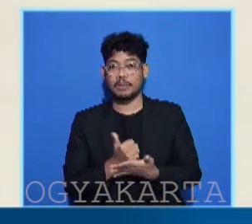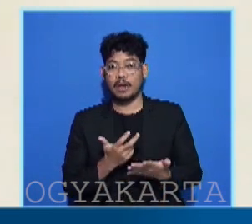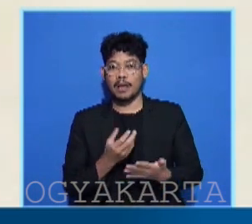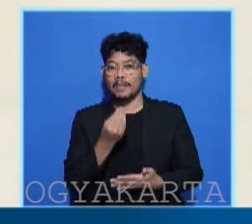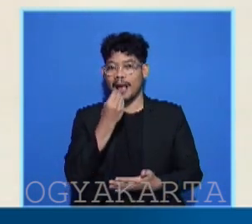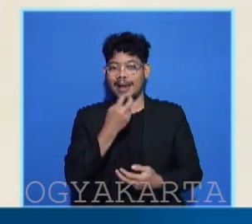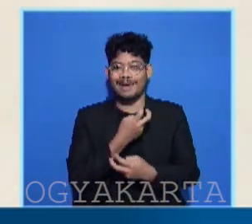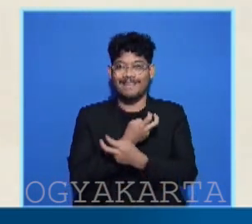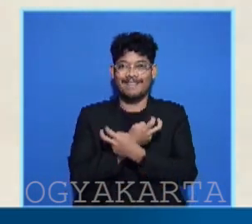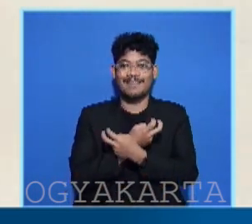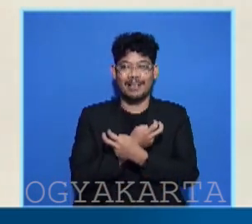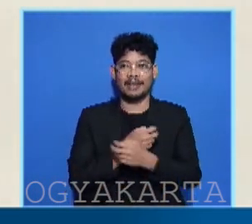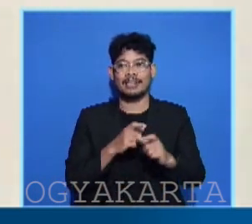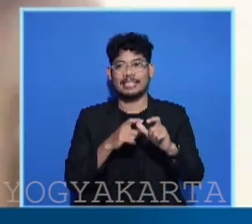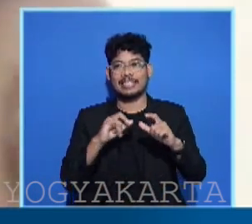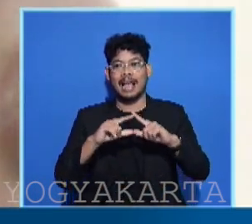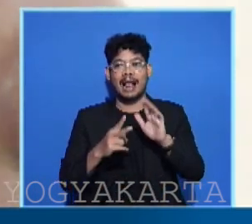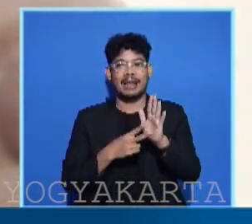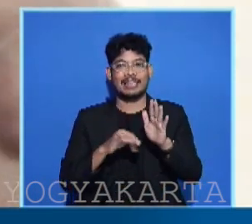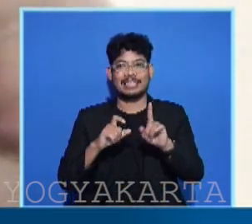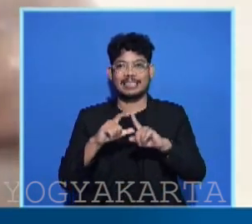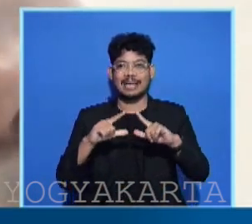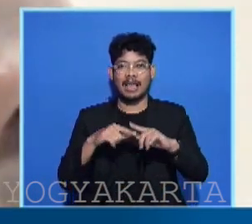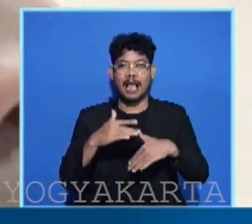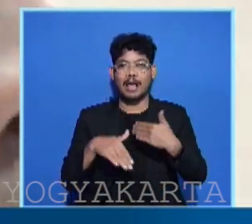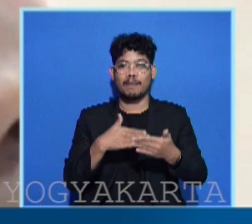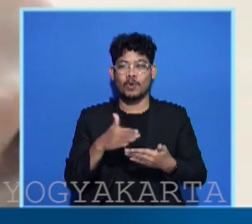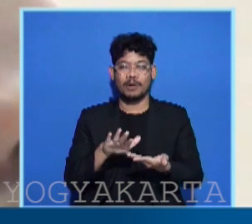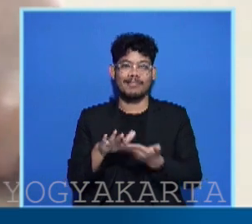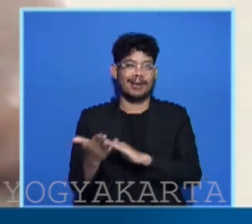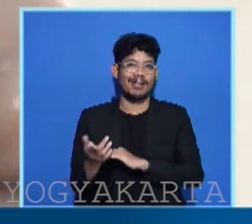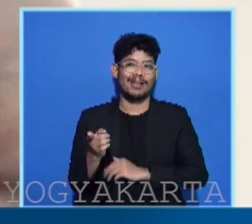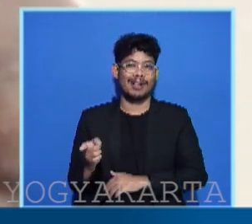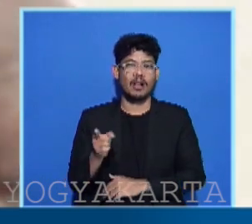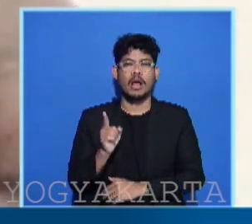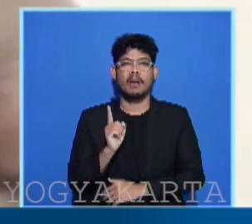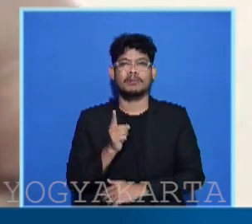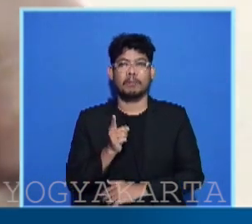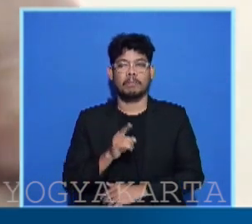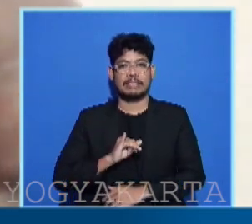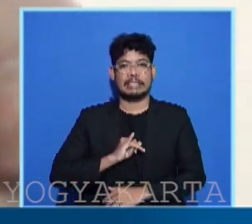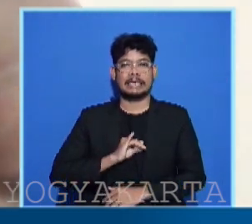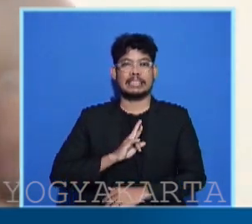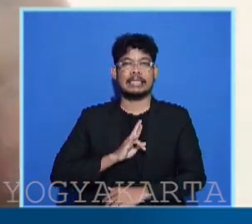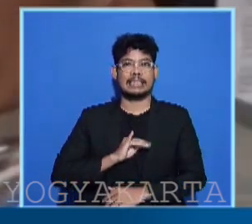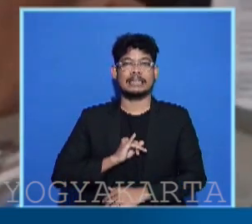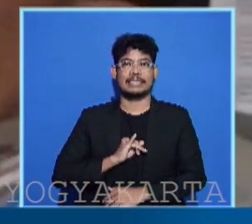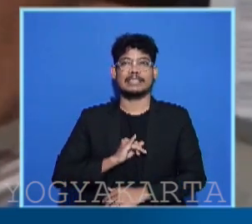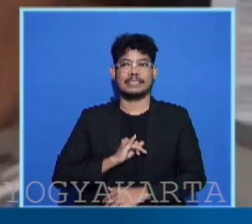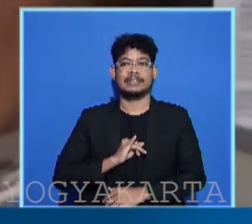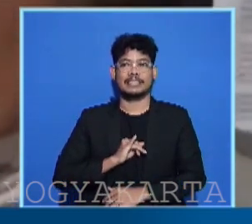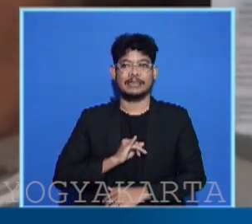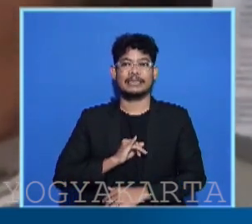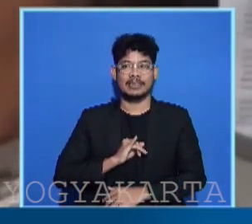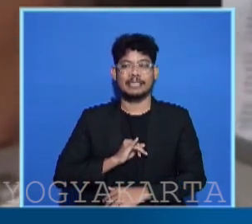yang mengakibatkan keluarganya meregang nyawa. Selain berlatar belakang sakit hati dan rasa iri, lantaran kedua orang tuanya lebih